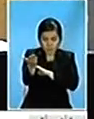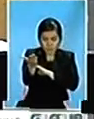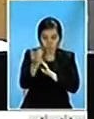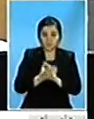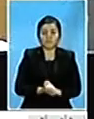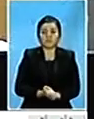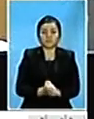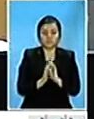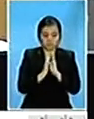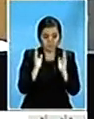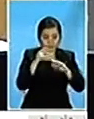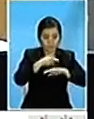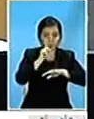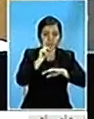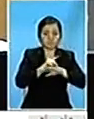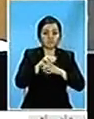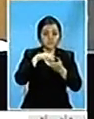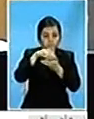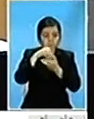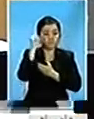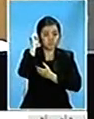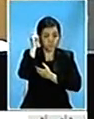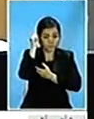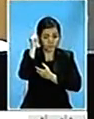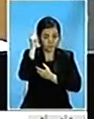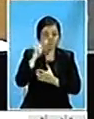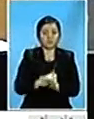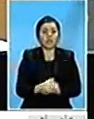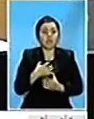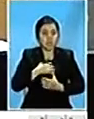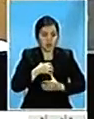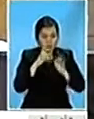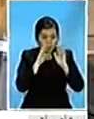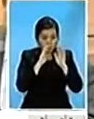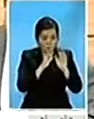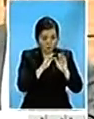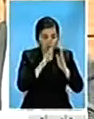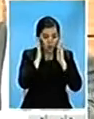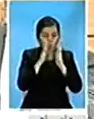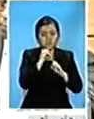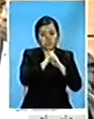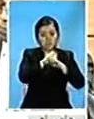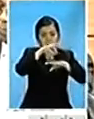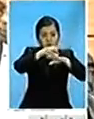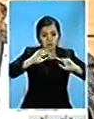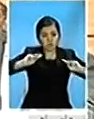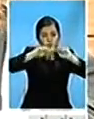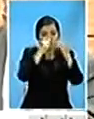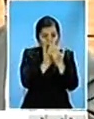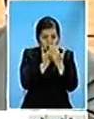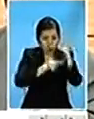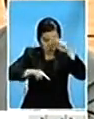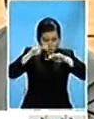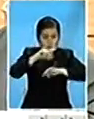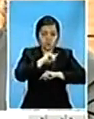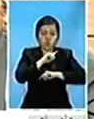ก็ผู้ท่านนั้นก็คงเข้าใจกันนะครับก็อยากจะฝากให้ทางข้าราชการประจำได้พิจารณาบทบาทหน้า